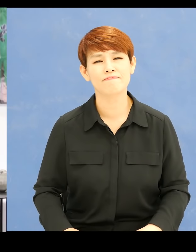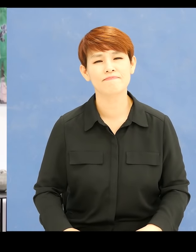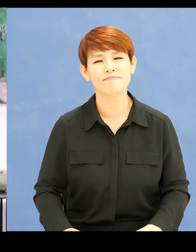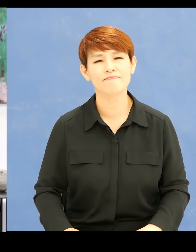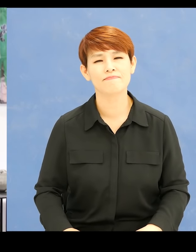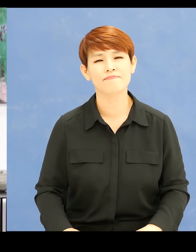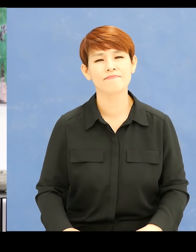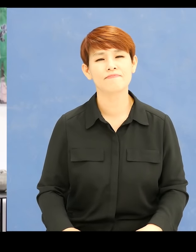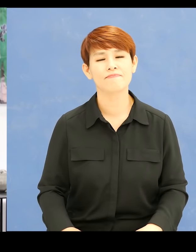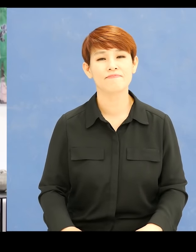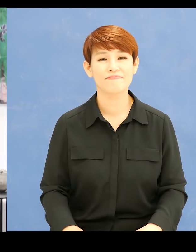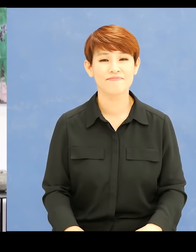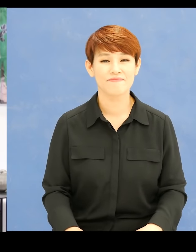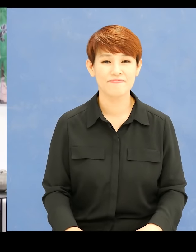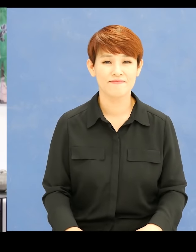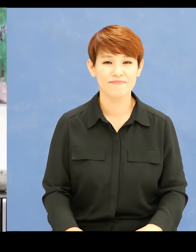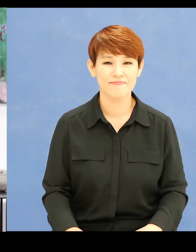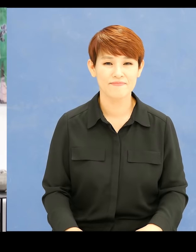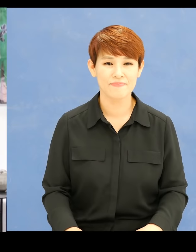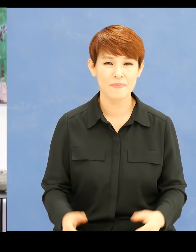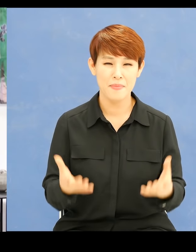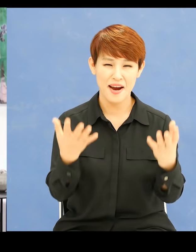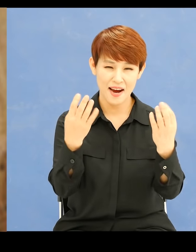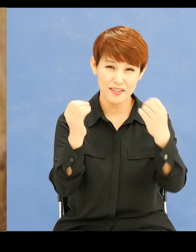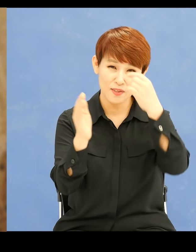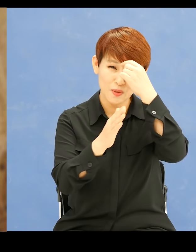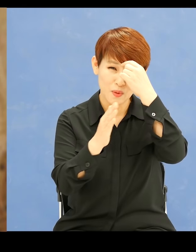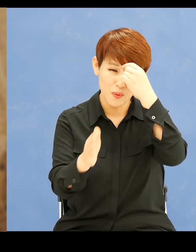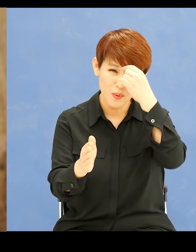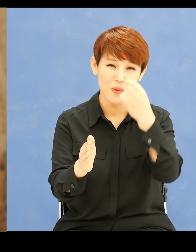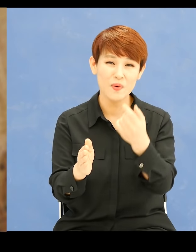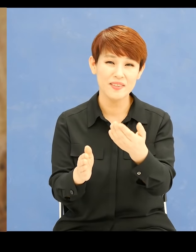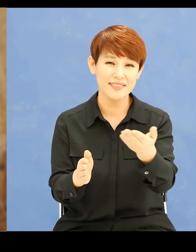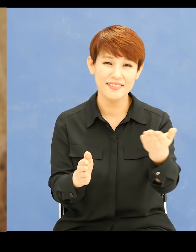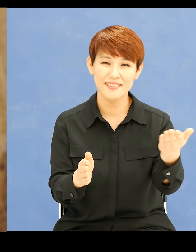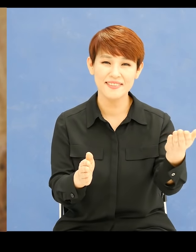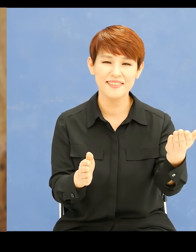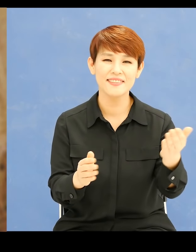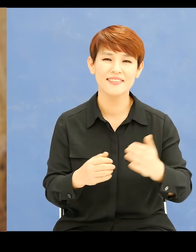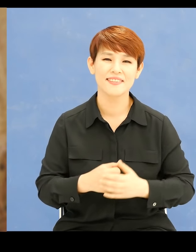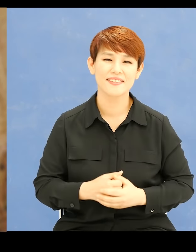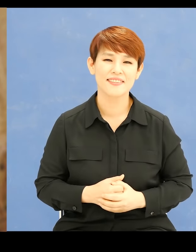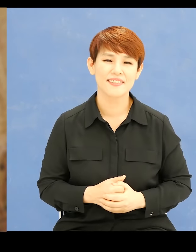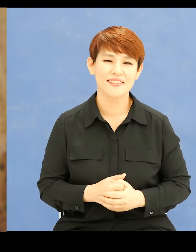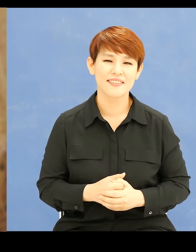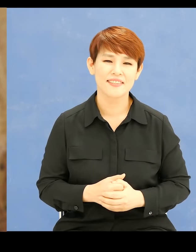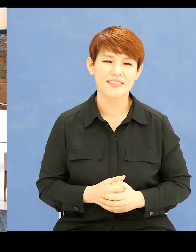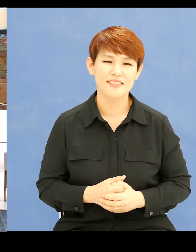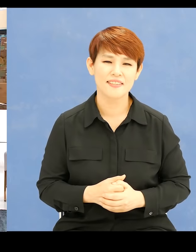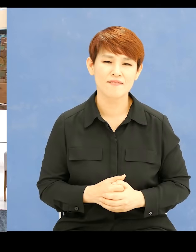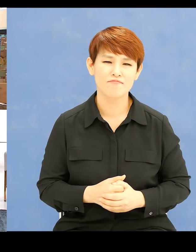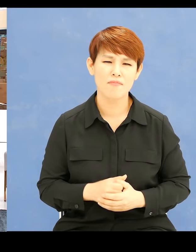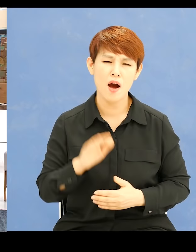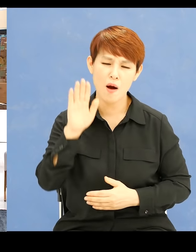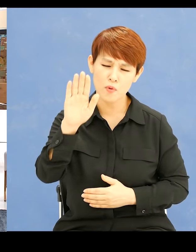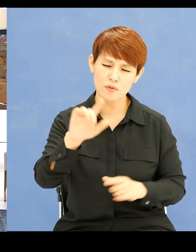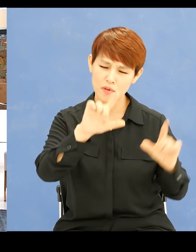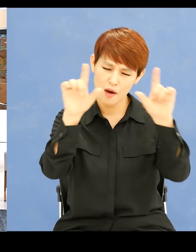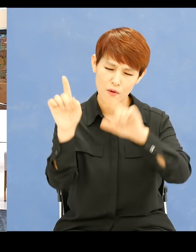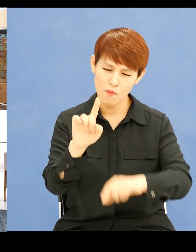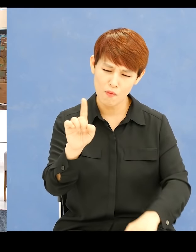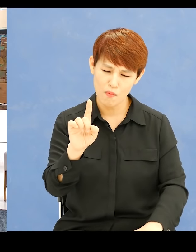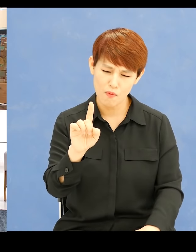최백령 목사님이 저희 침례교 선배님이어서 너무 자랑스럽고 네. 정말 감사하다는 생각이 또 들고 그